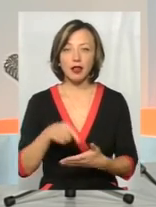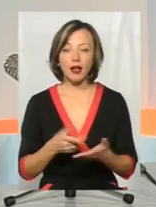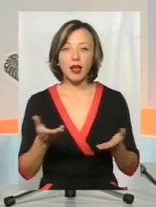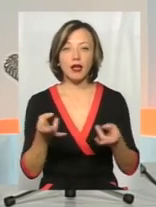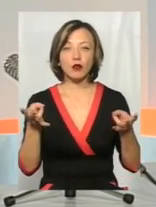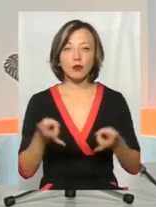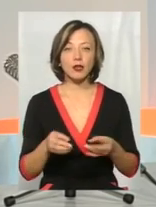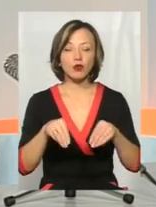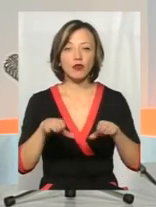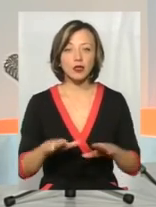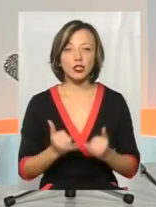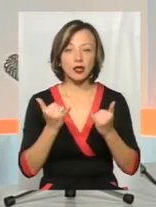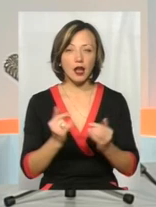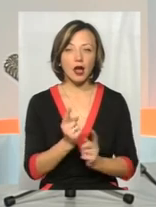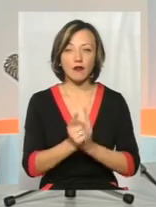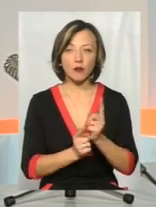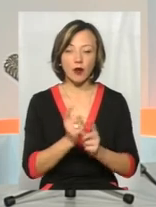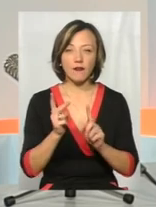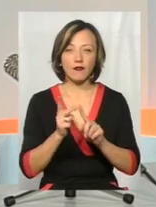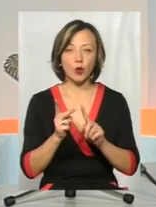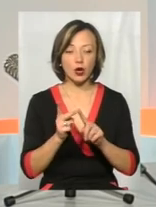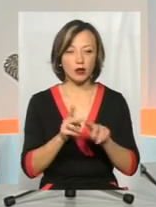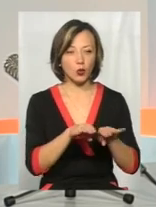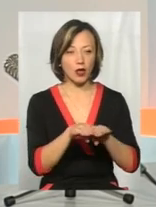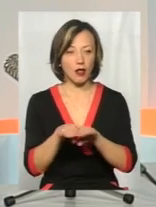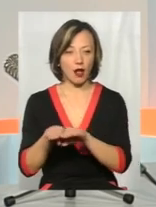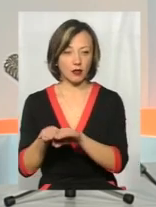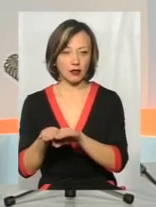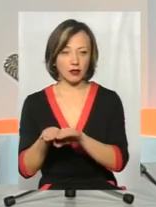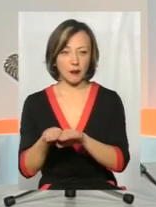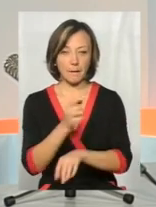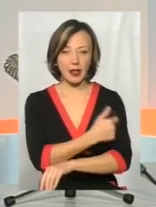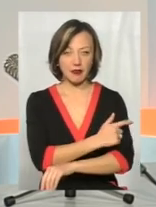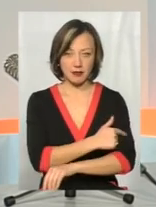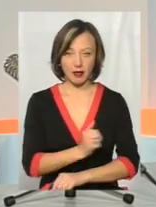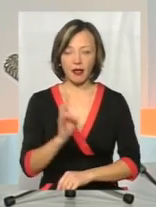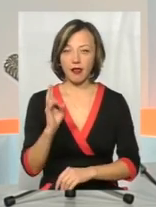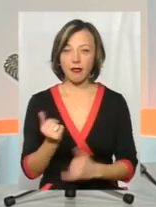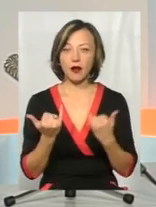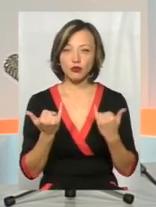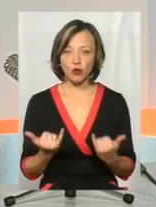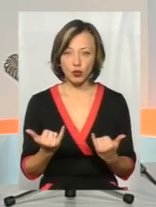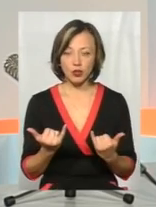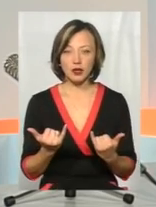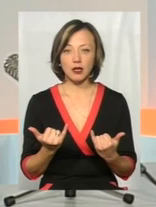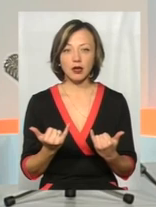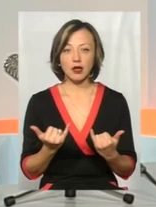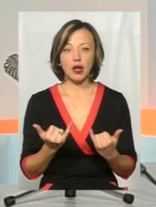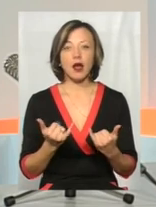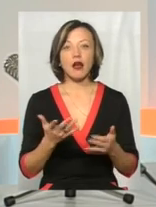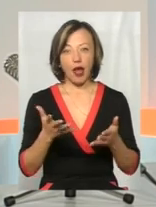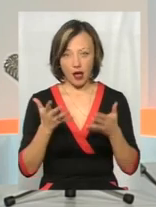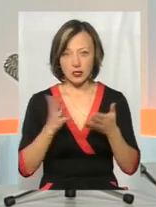необхідно вирішити для реформування вторинної ланки. На сьогодні чіткіша ситуація по первинній